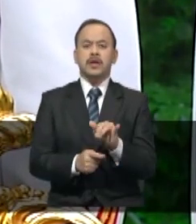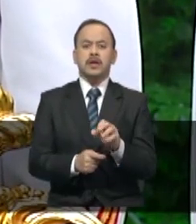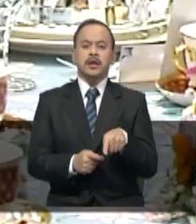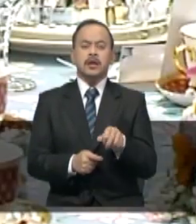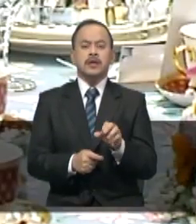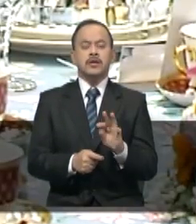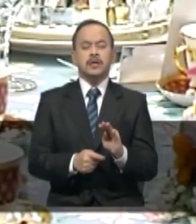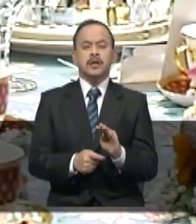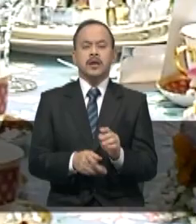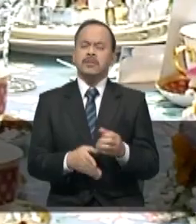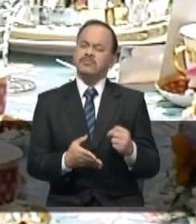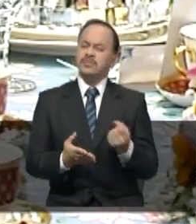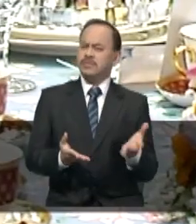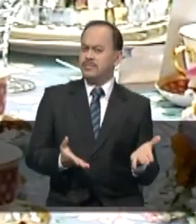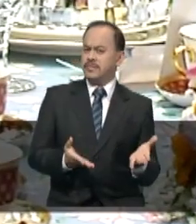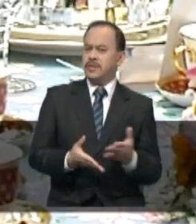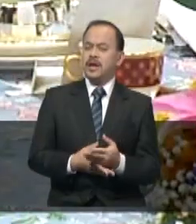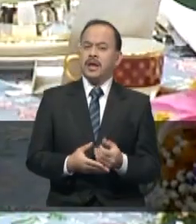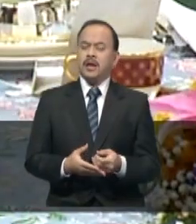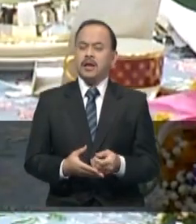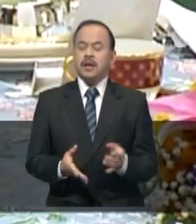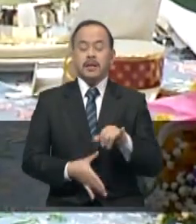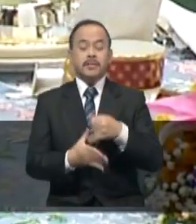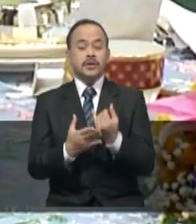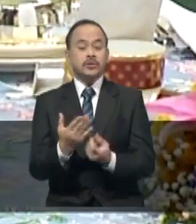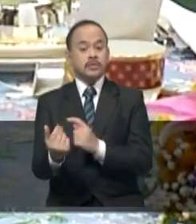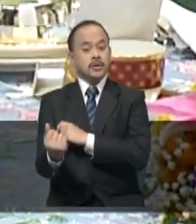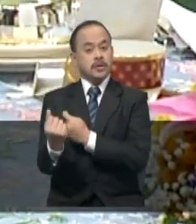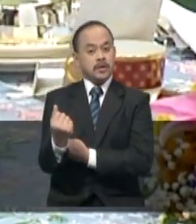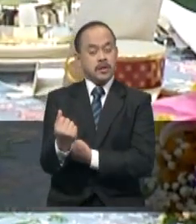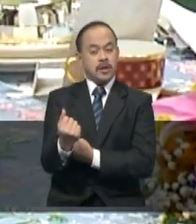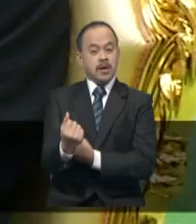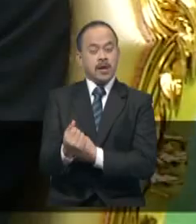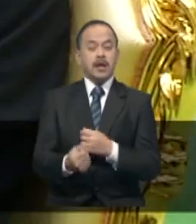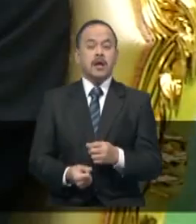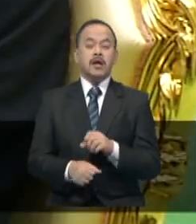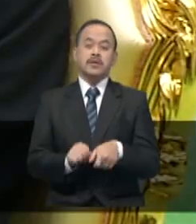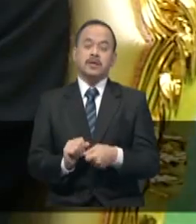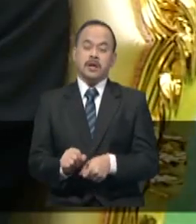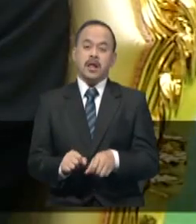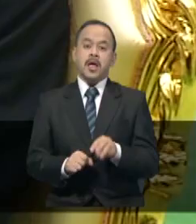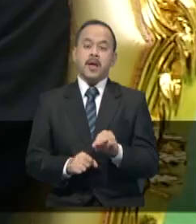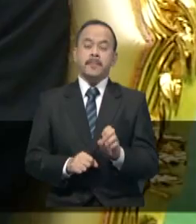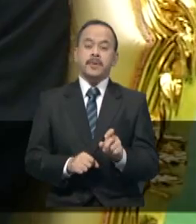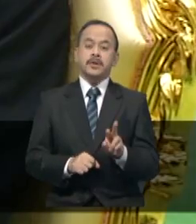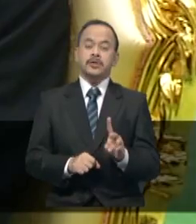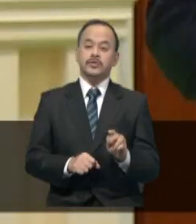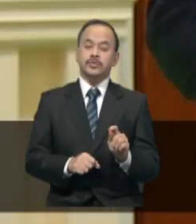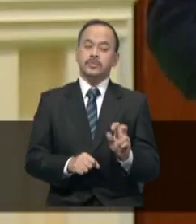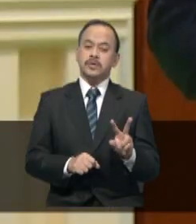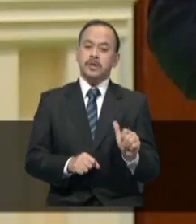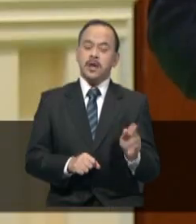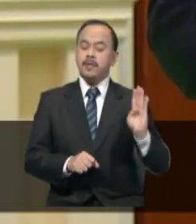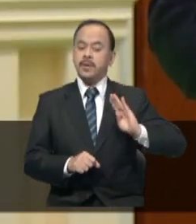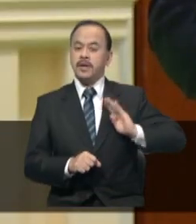other areas, including energy, will also ensure mutual benefit to